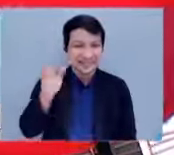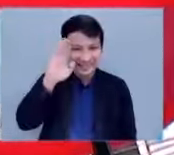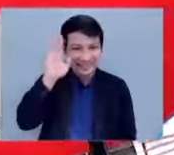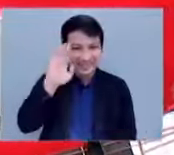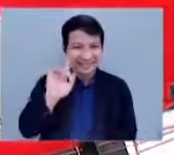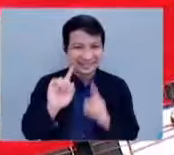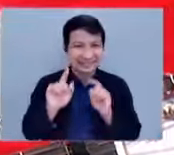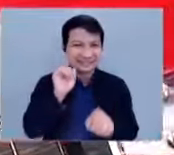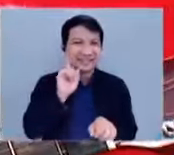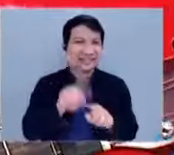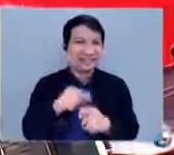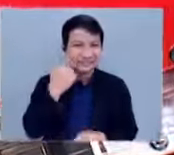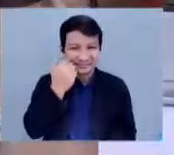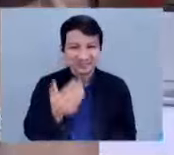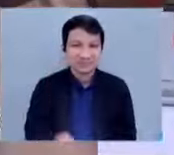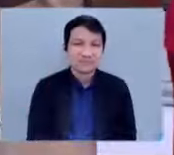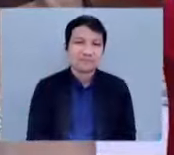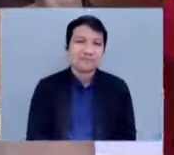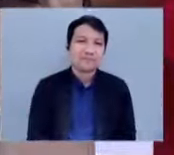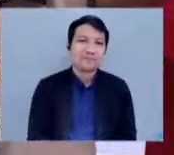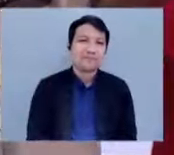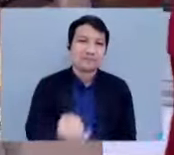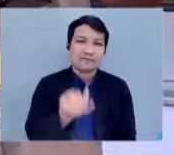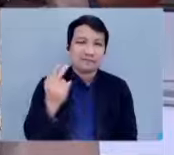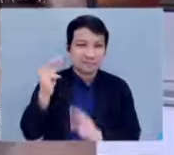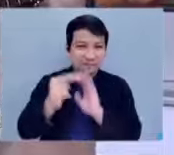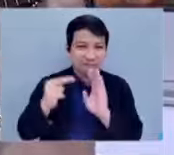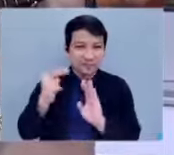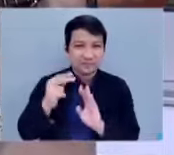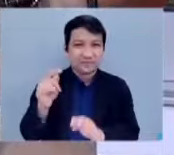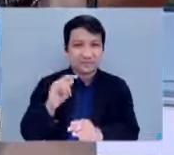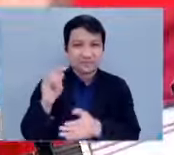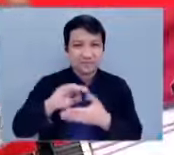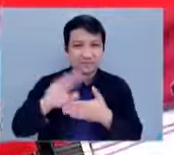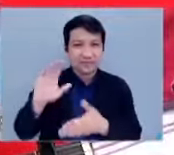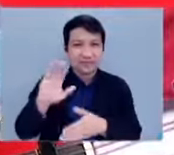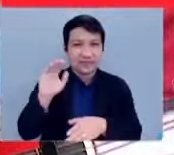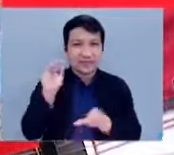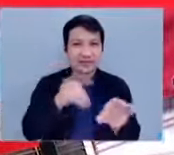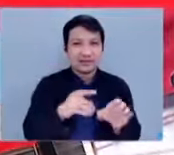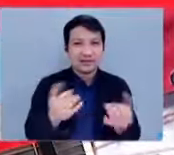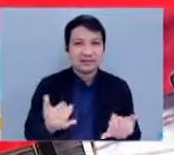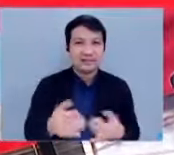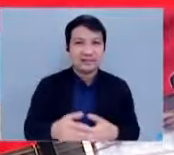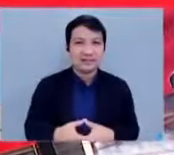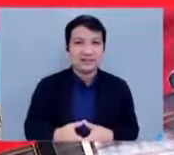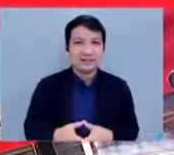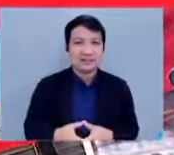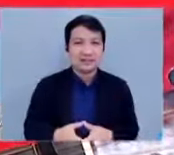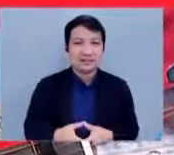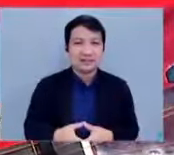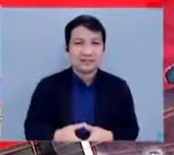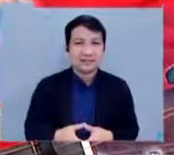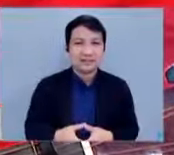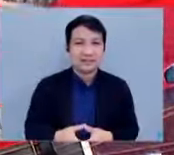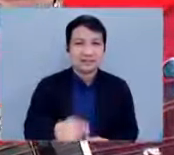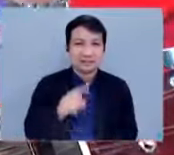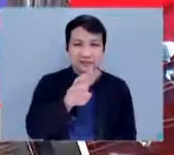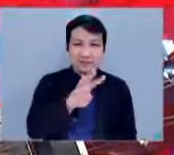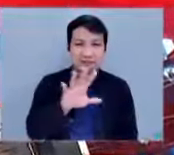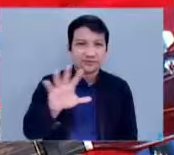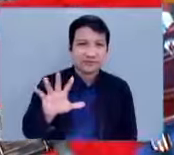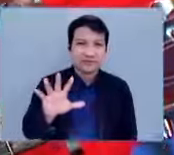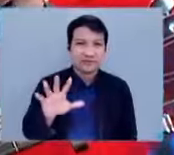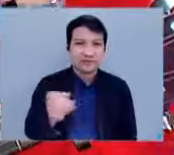si dyin Ilan na ang videos mo sa YouTube na naka-upload as of now po siguro mga 4 to five hindi ko pa kabisado pag